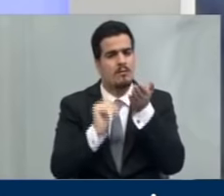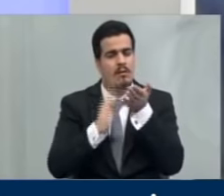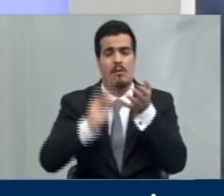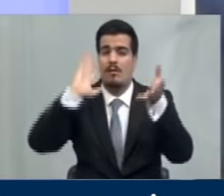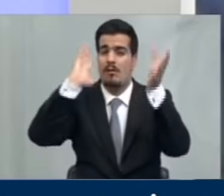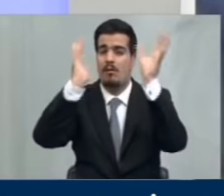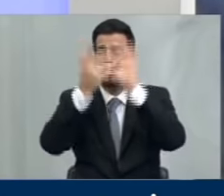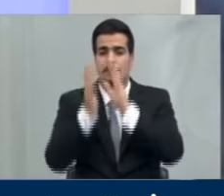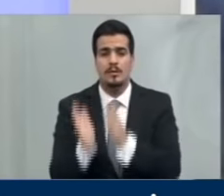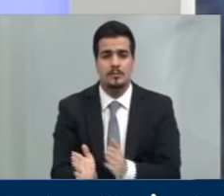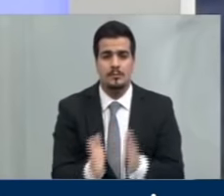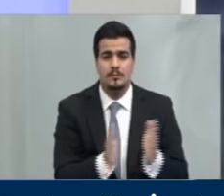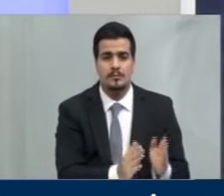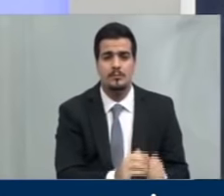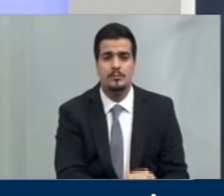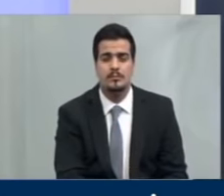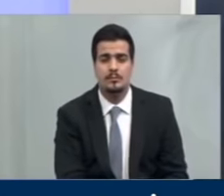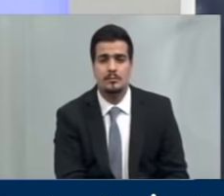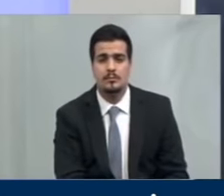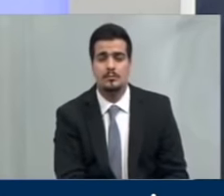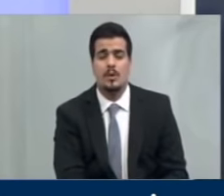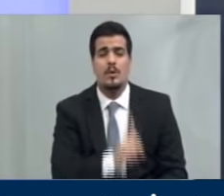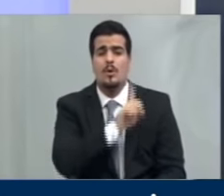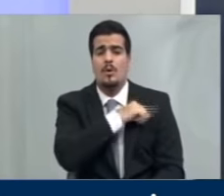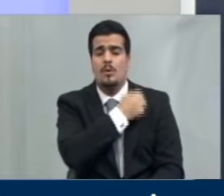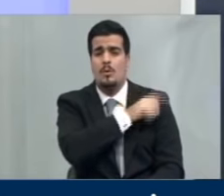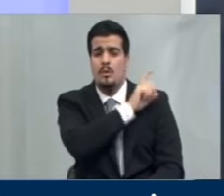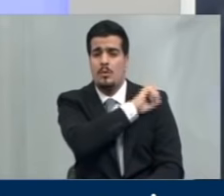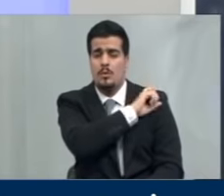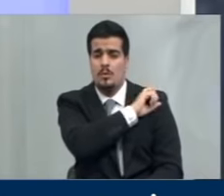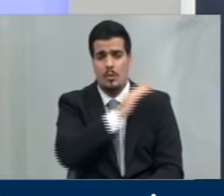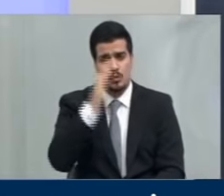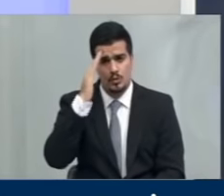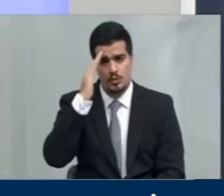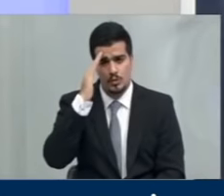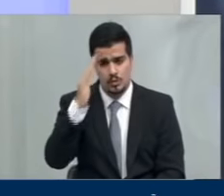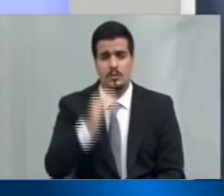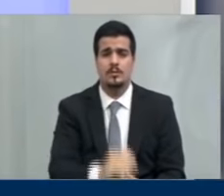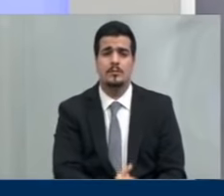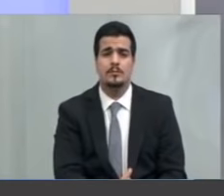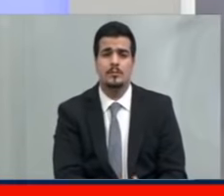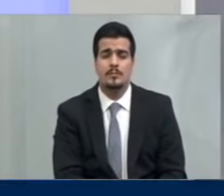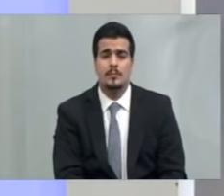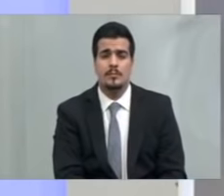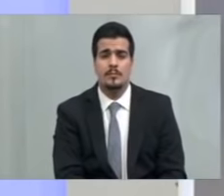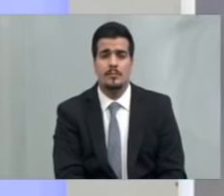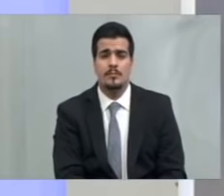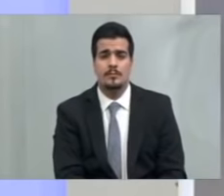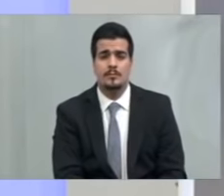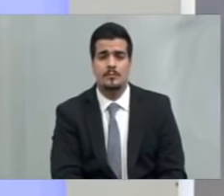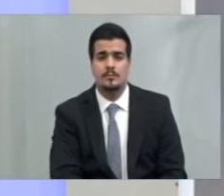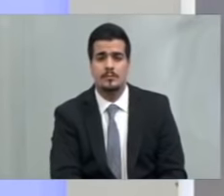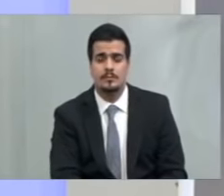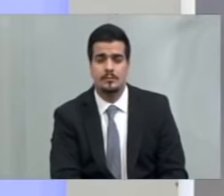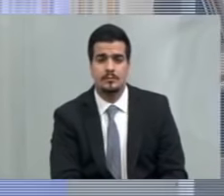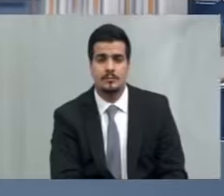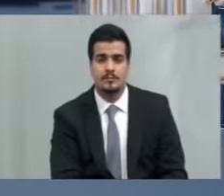العالم. اللواء خالد محنة المتحدث الرسمي باسم وزارة الداخلية، أشكرك شكرا جزيلا سيادة اللواء.